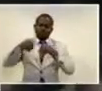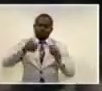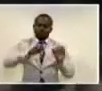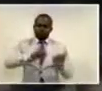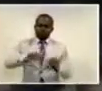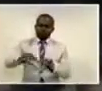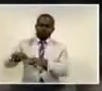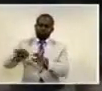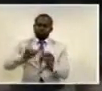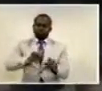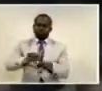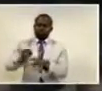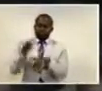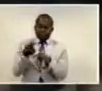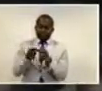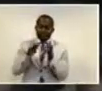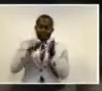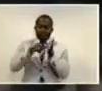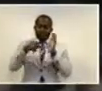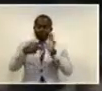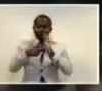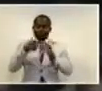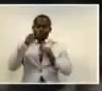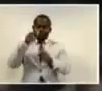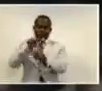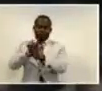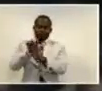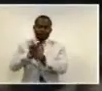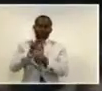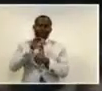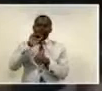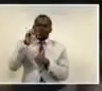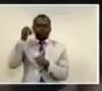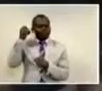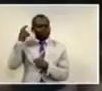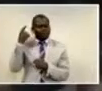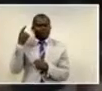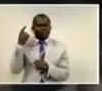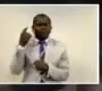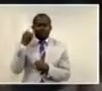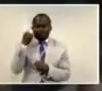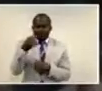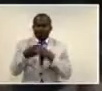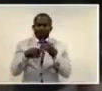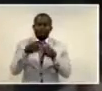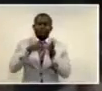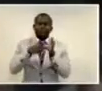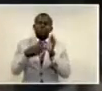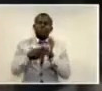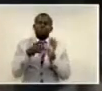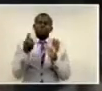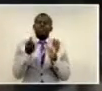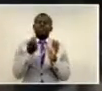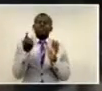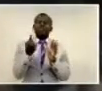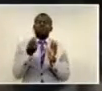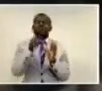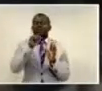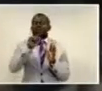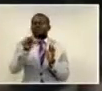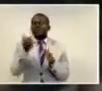ariko imishinga kenshi ntabwo numvikana nayo iyo yakomeje ikaba imishinga gusa ntihagire